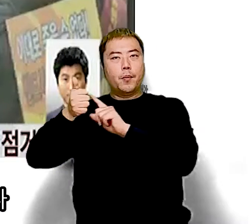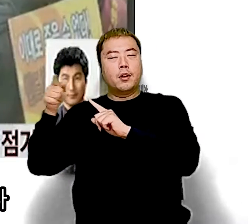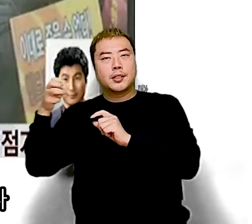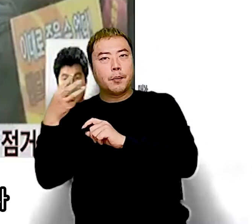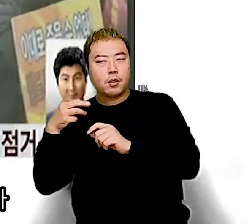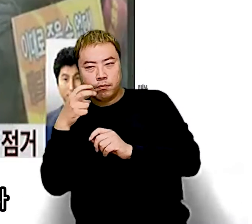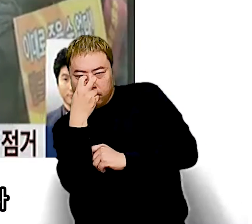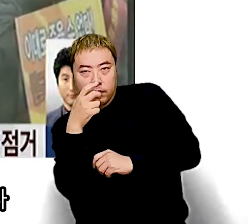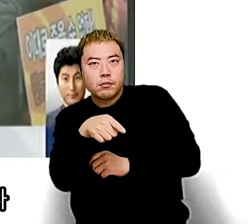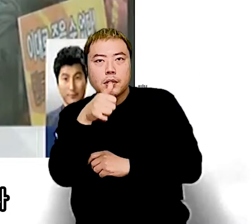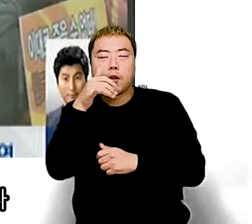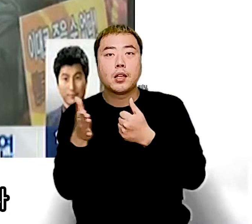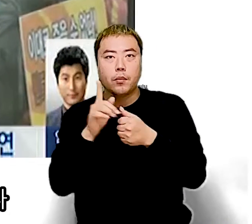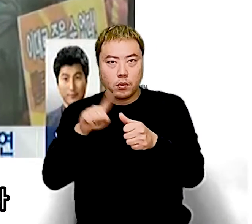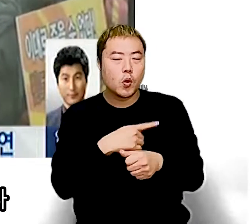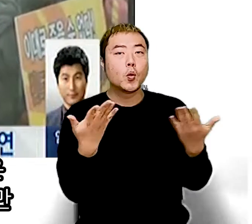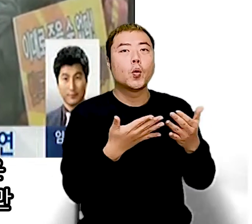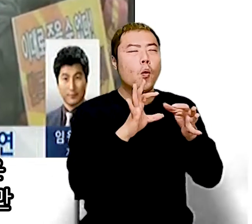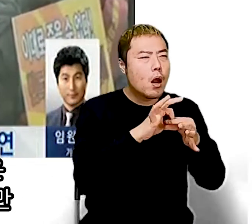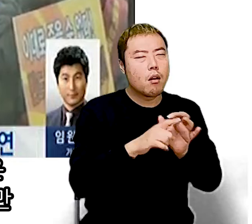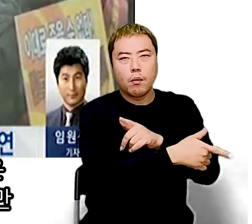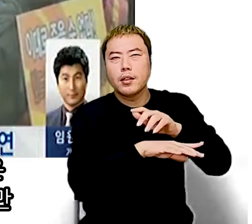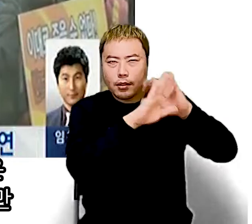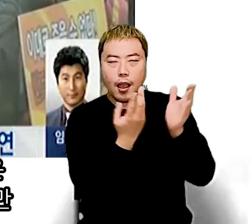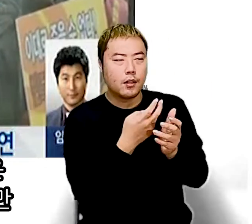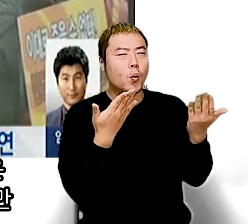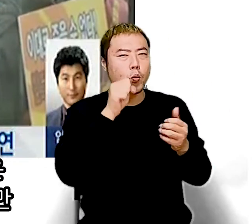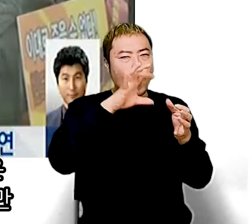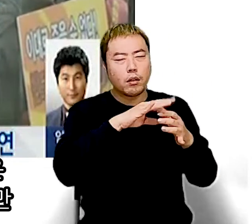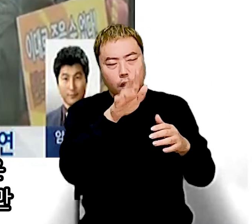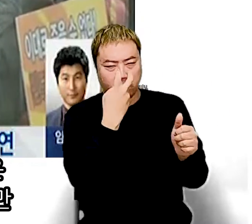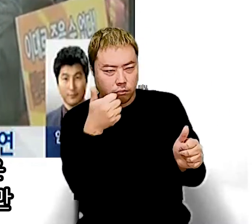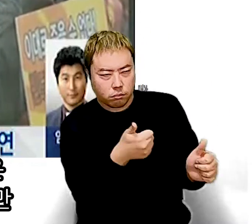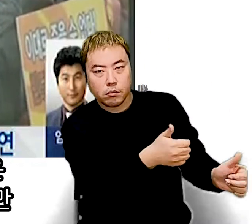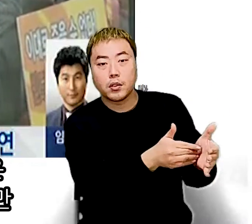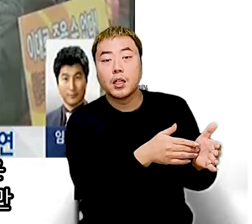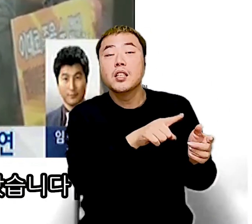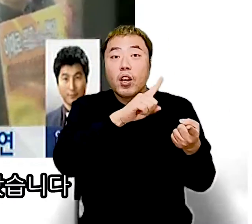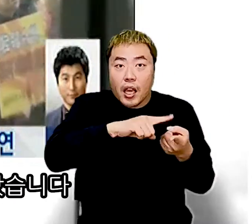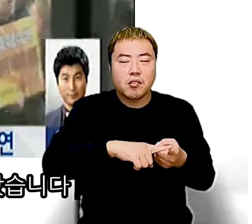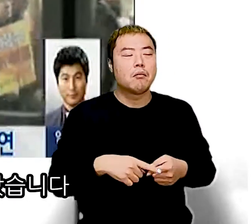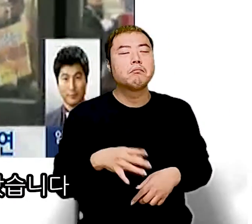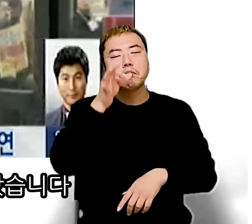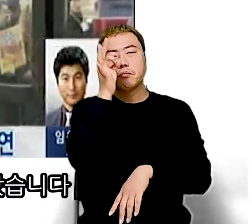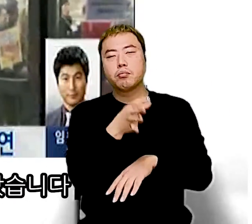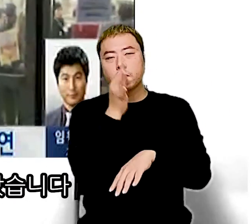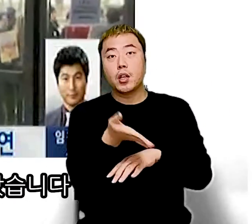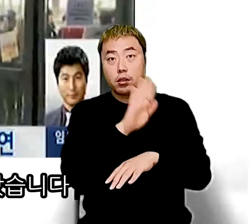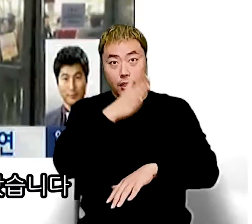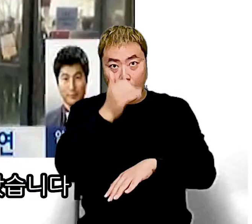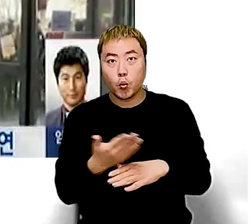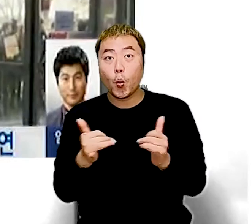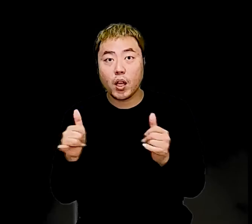소지가 있는 모든 것을 감시한 겁니다. 이 사건으로 삼성은 민원인에게는 사과를 했지만 노동자들에게는